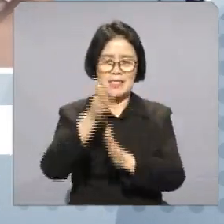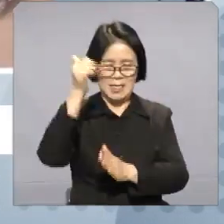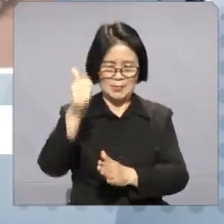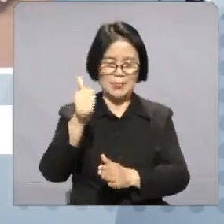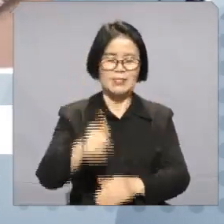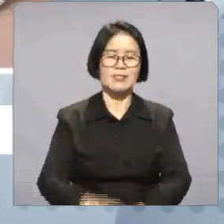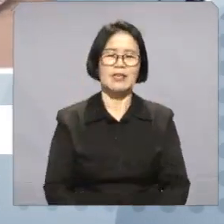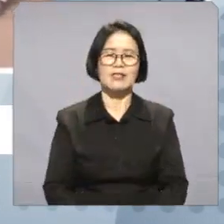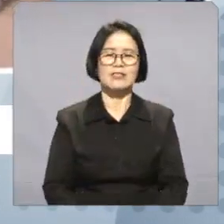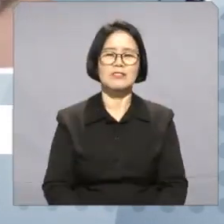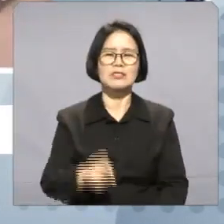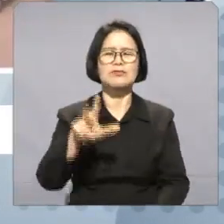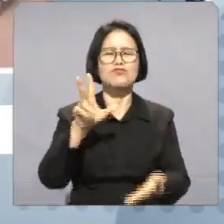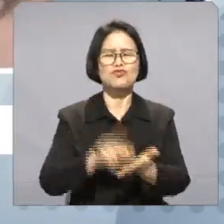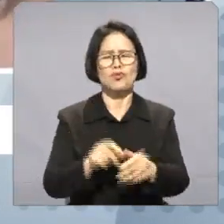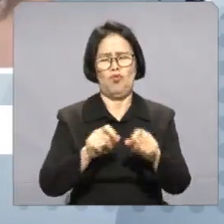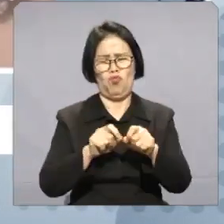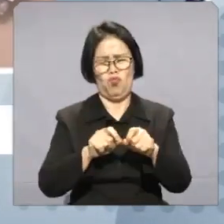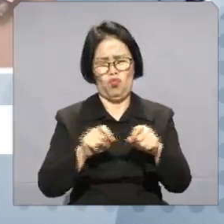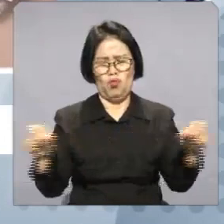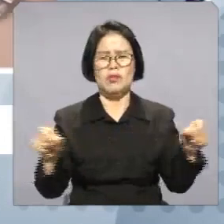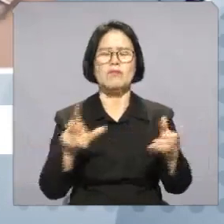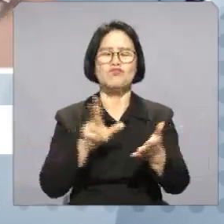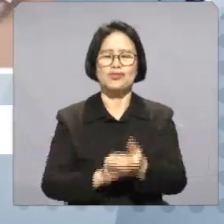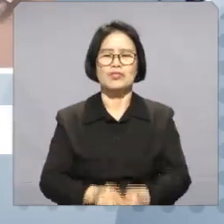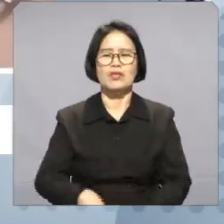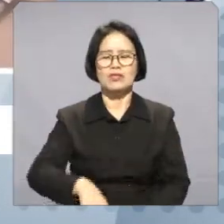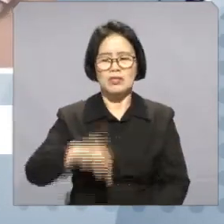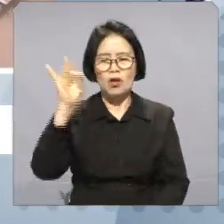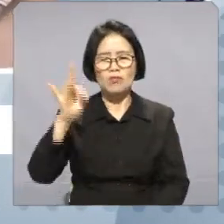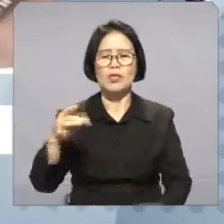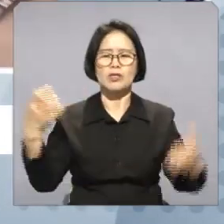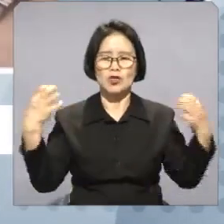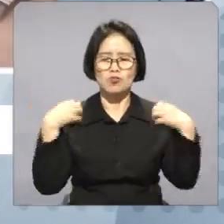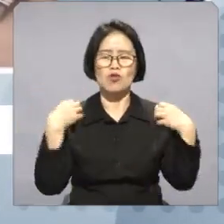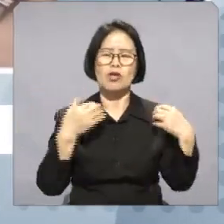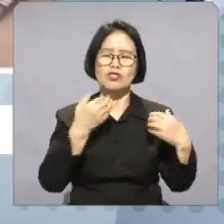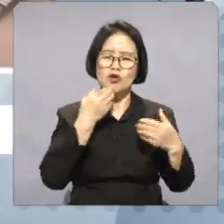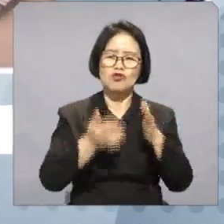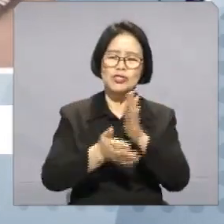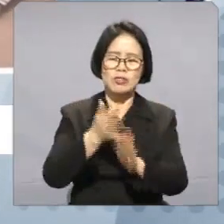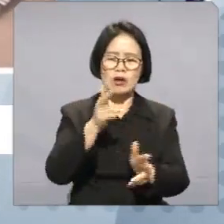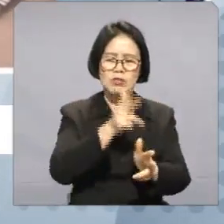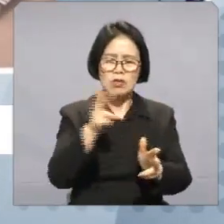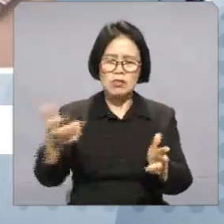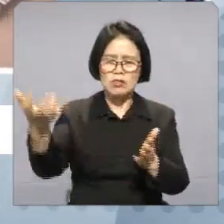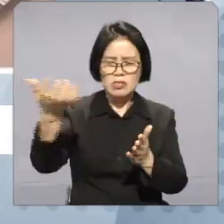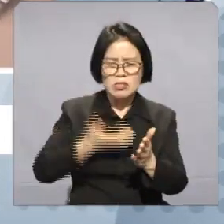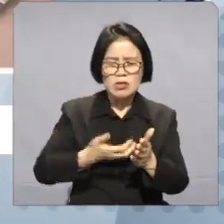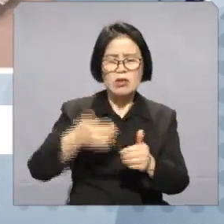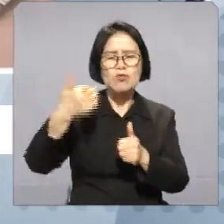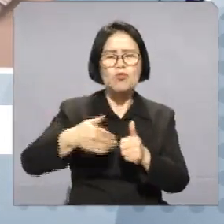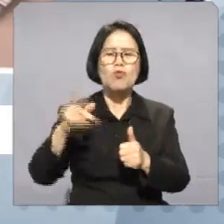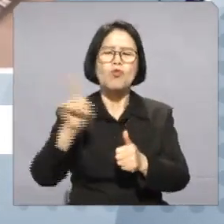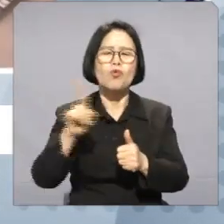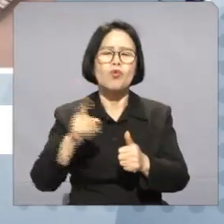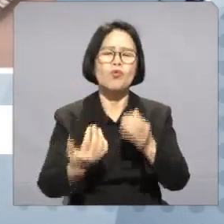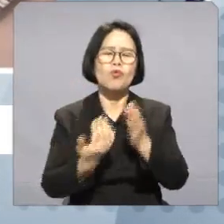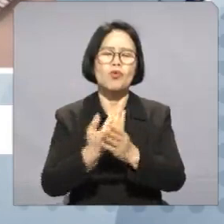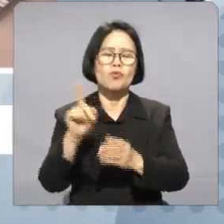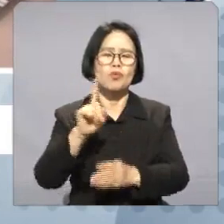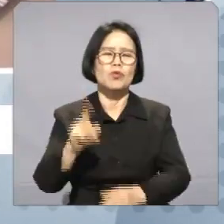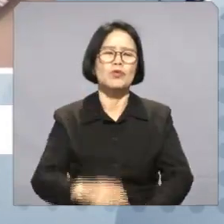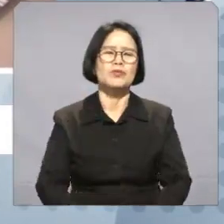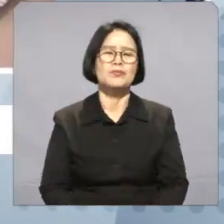박수원입니다이 문제 올해 된 이야기입니다 당초에 정부와 서울시가 차량기지를 이전하자는 요구 어떻게 해서 나오게 된